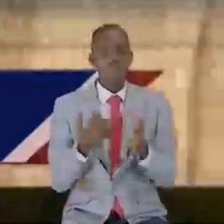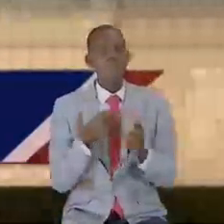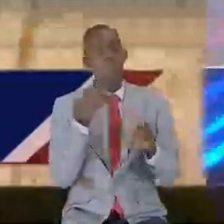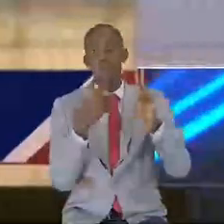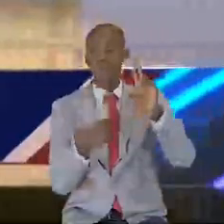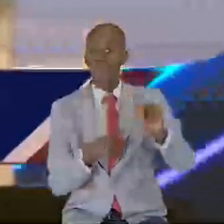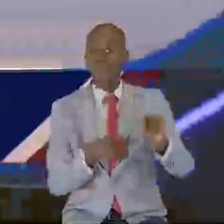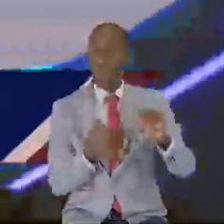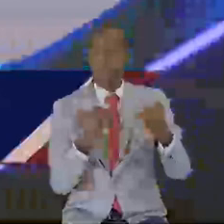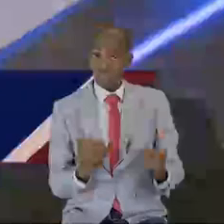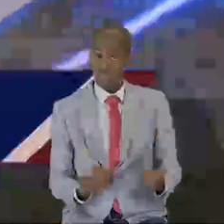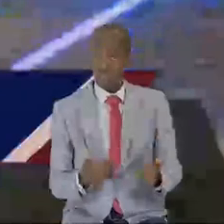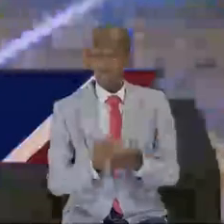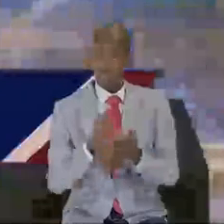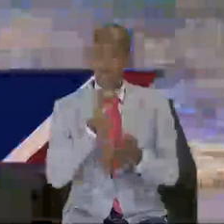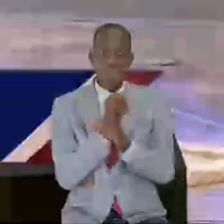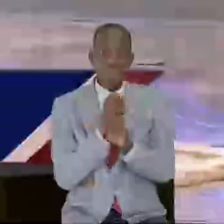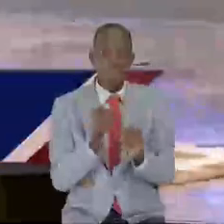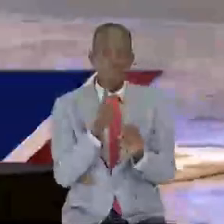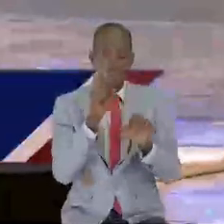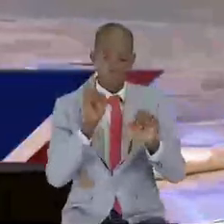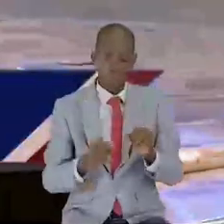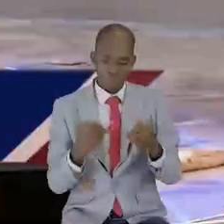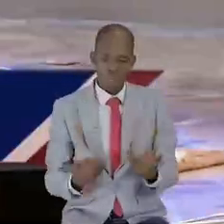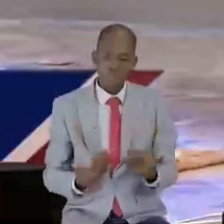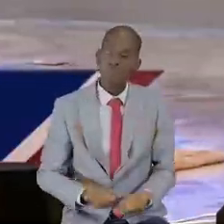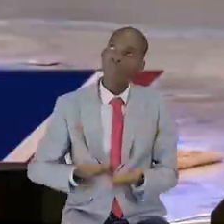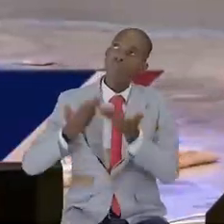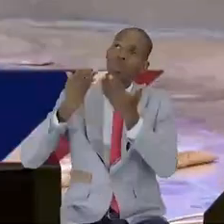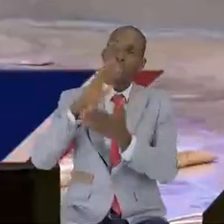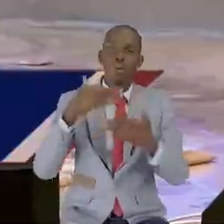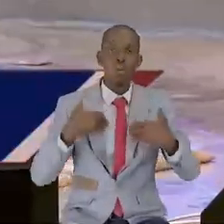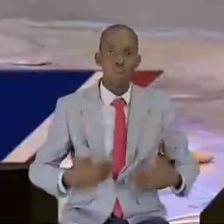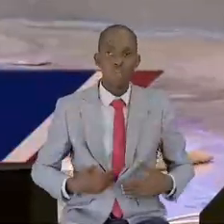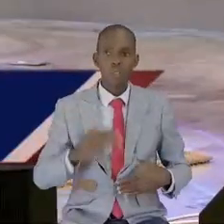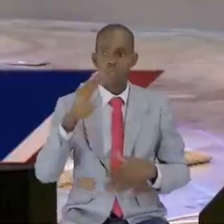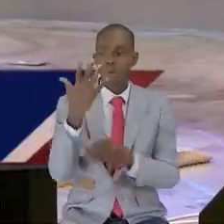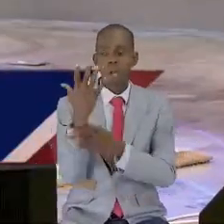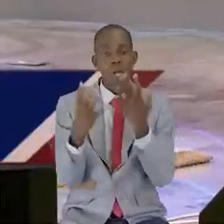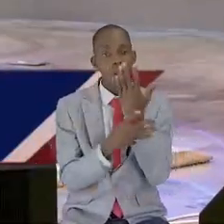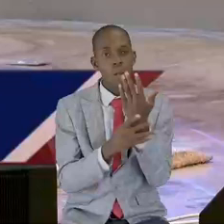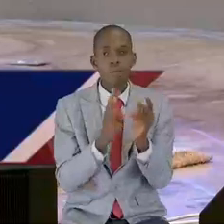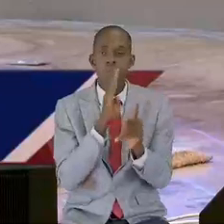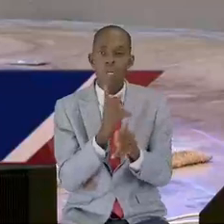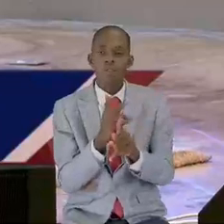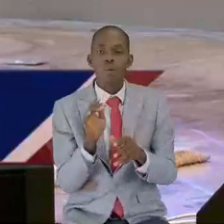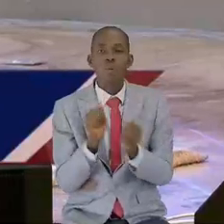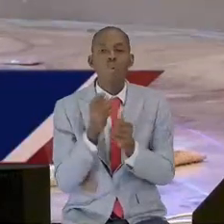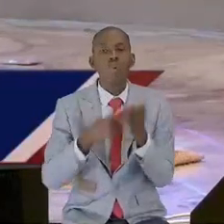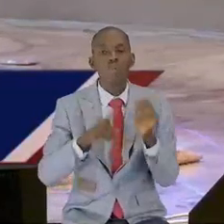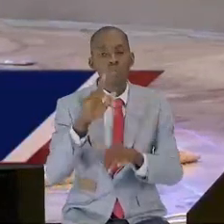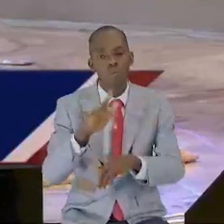offrir vos corps, toute partie de votre corps, vos mains, ce qu'elles touchent, vos